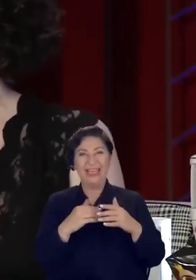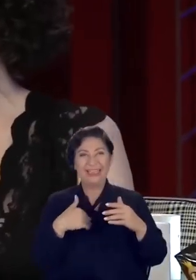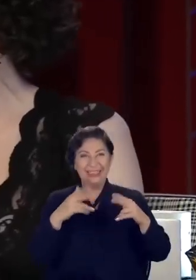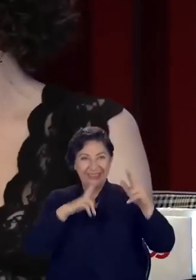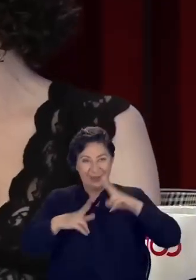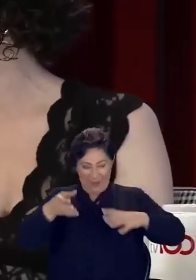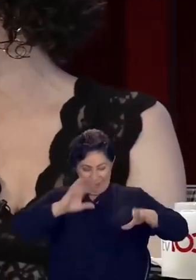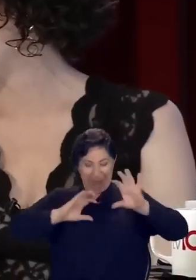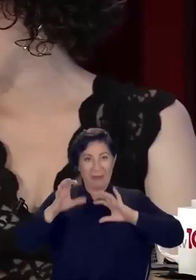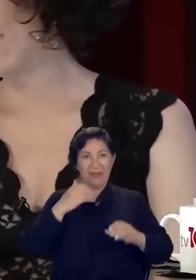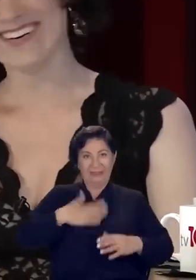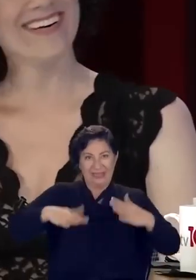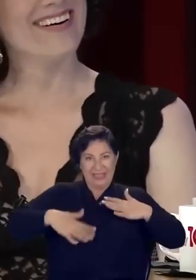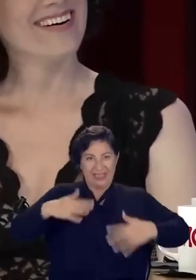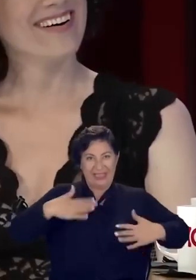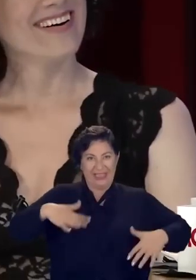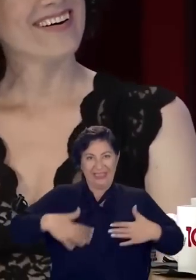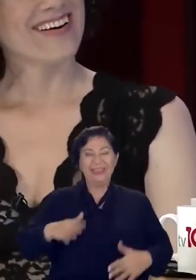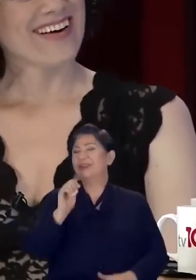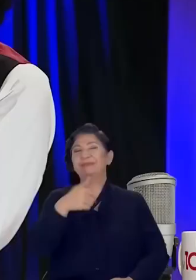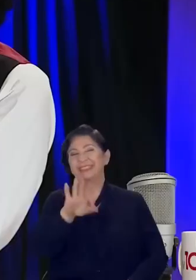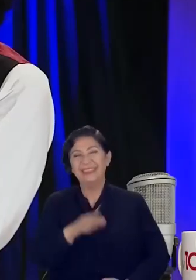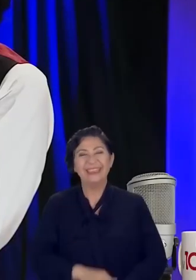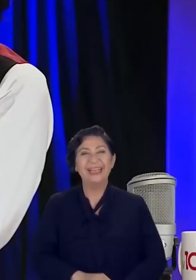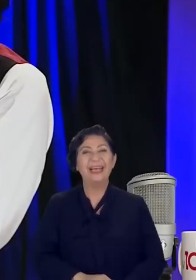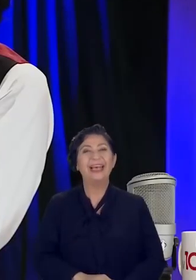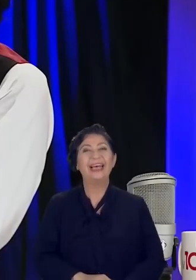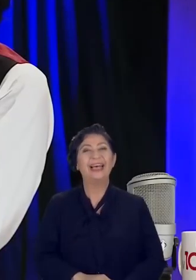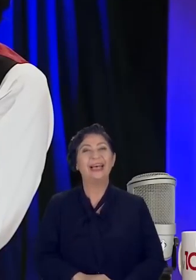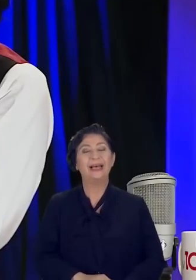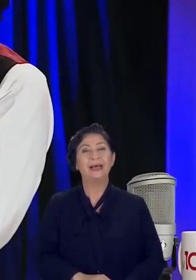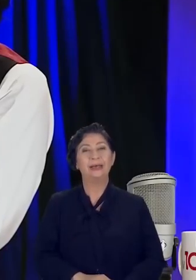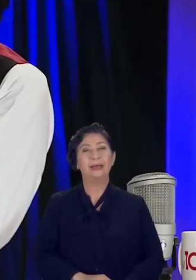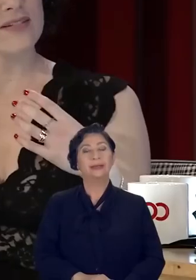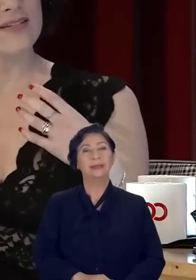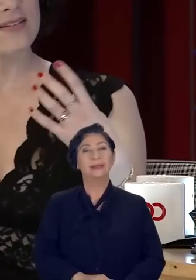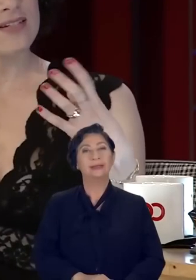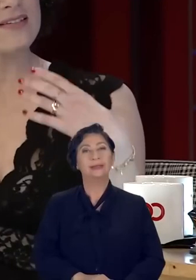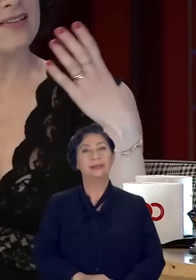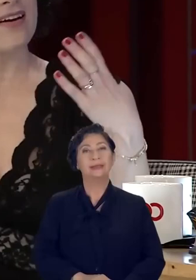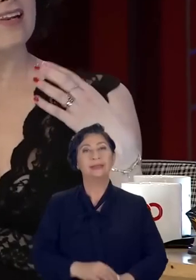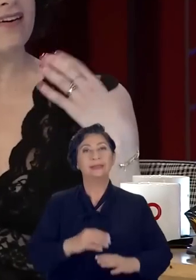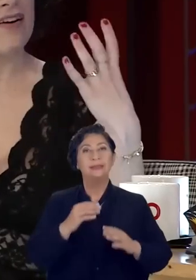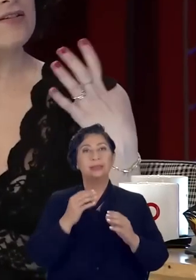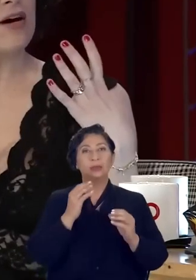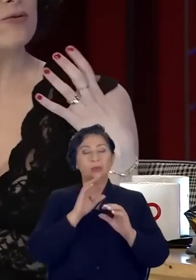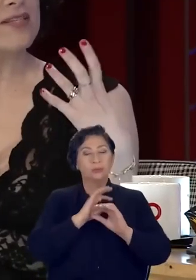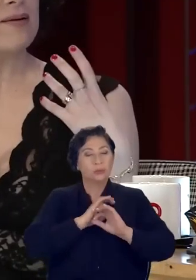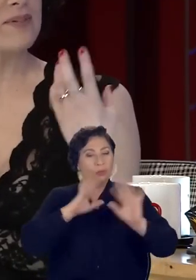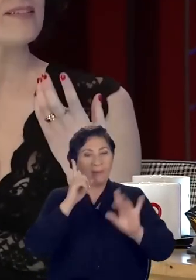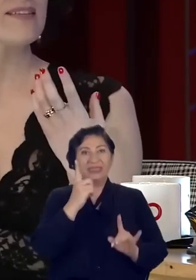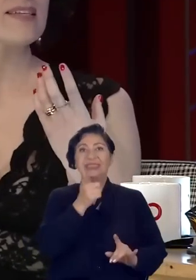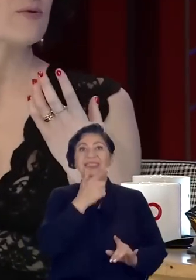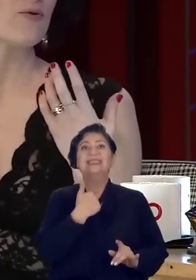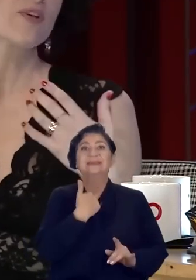üstüme başıma döktüm de ona şey. Önemli değil, olsun. Tamam, önemli. Evet. Çok böyle Seattle'dan gelen grunge sound'a